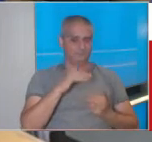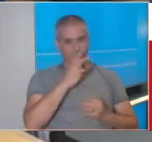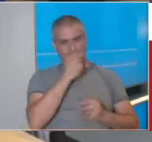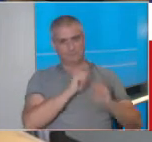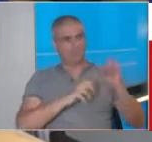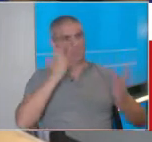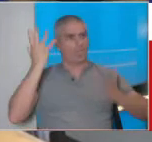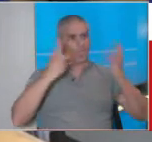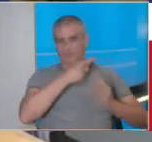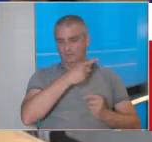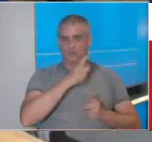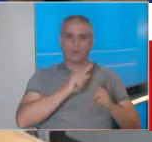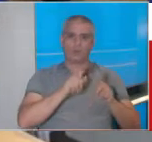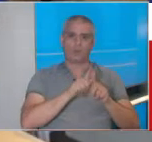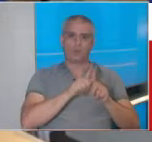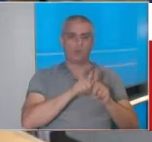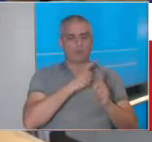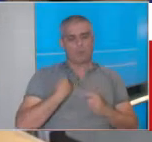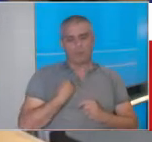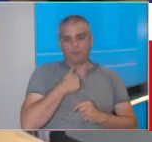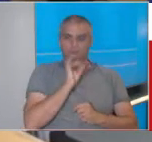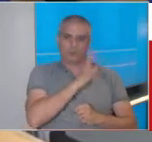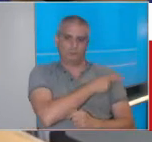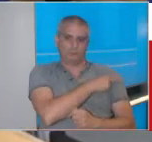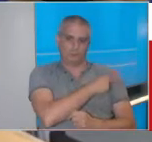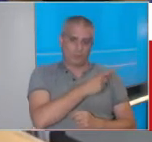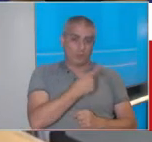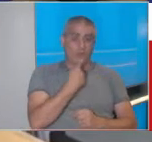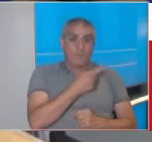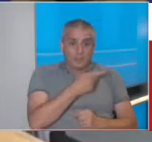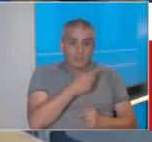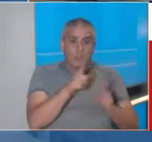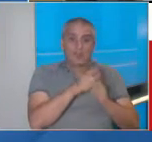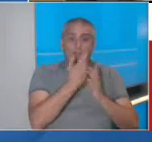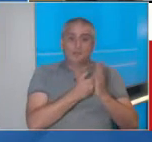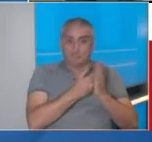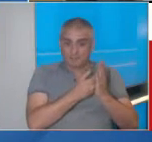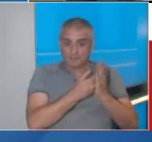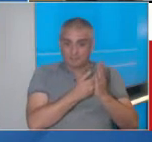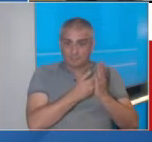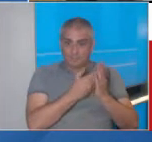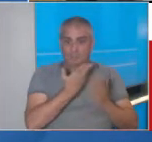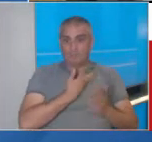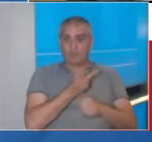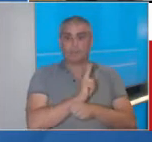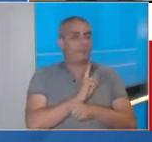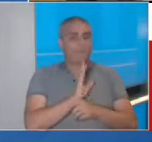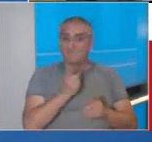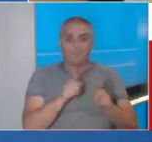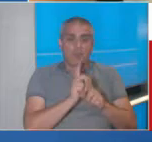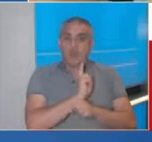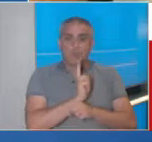קליין, הוא הגדיר אותה אפילו כסוג של איזושהי סוכנת משטרתית. הוא אומר למעשה שאותם מסמכים הושגו, כמו שאמרת, במרמה. ומה היא אותה